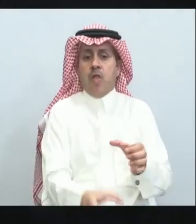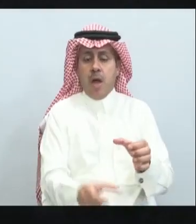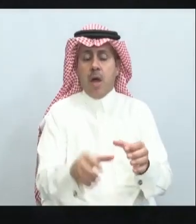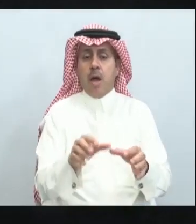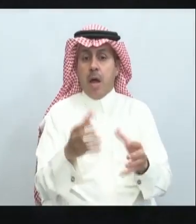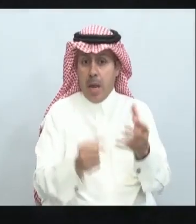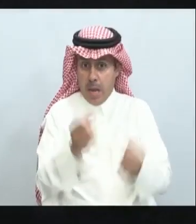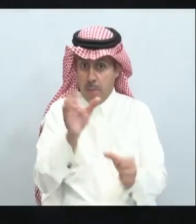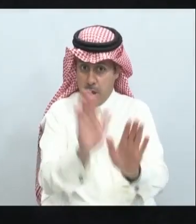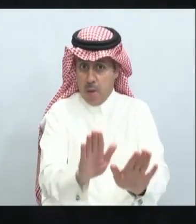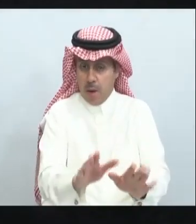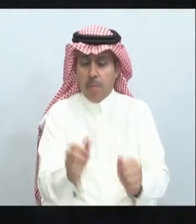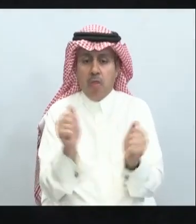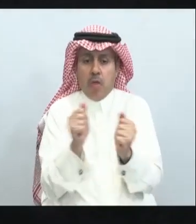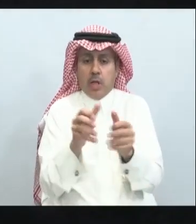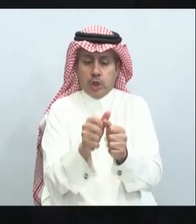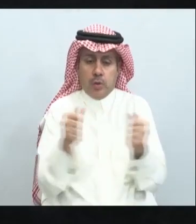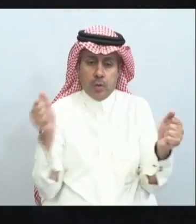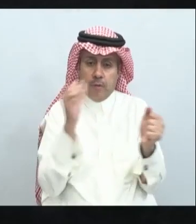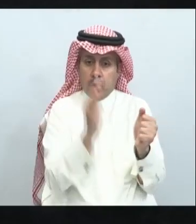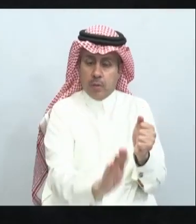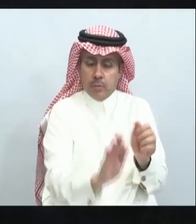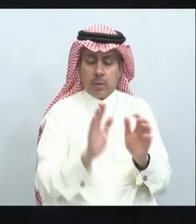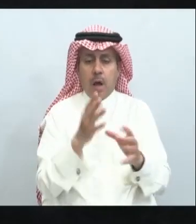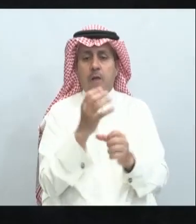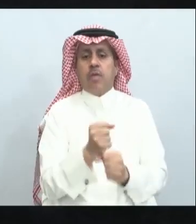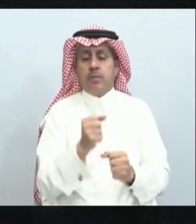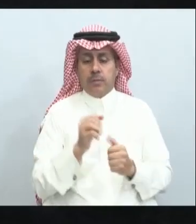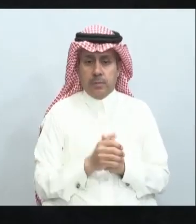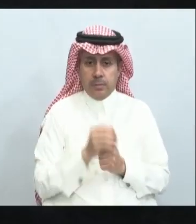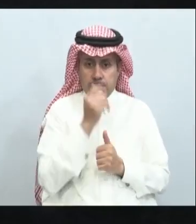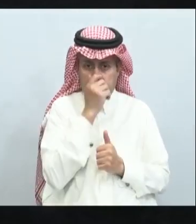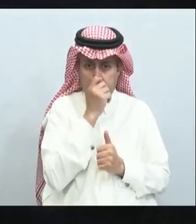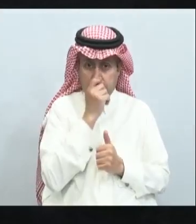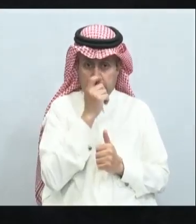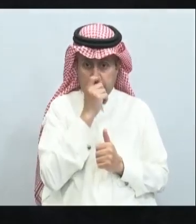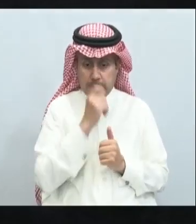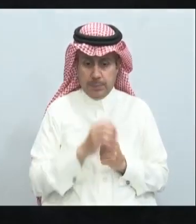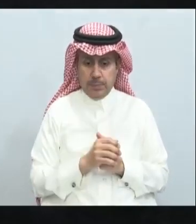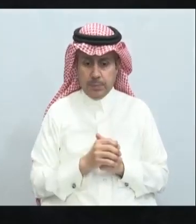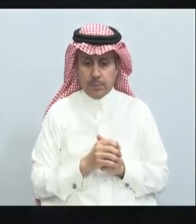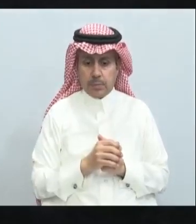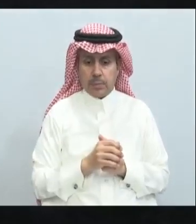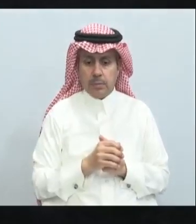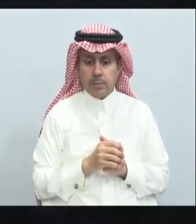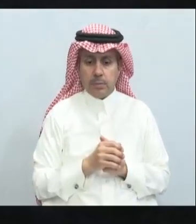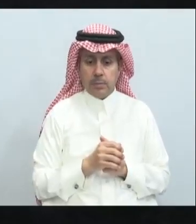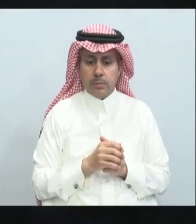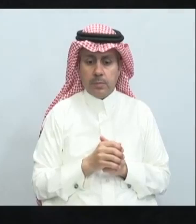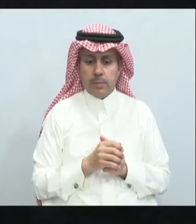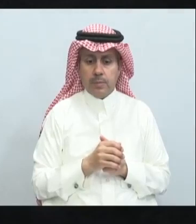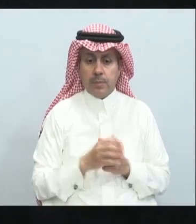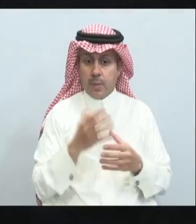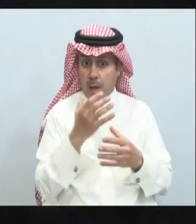درجه حراره معينه طريقه معينه لحفظ هذه او هذه العينات او هذه هذا